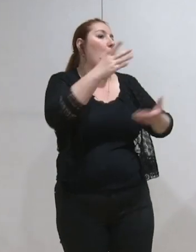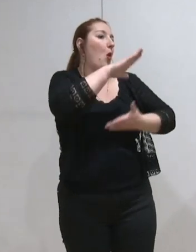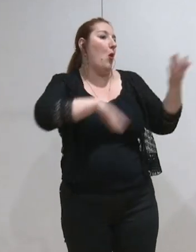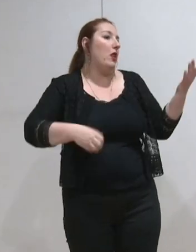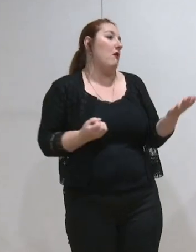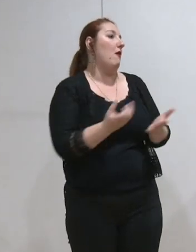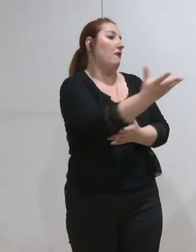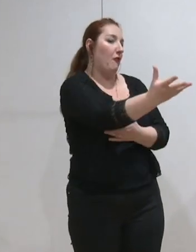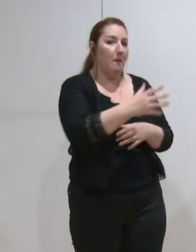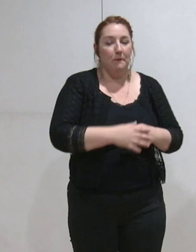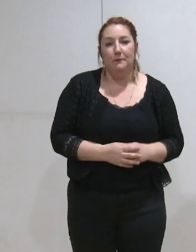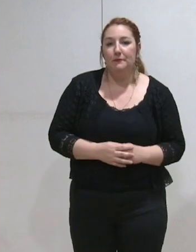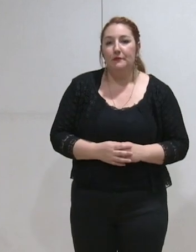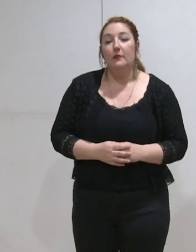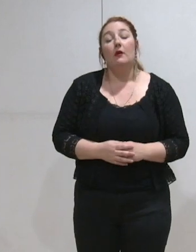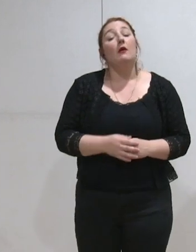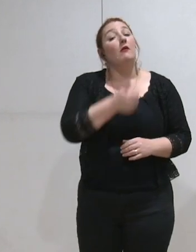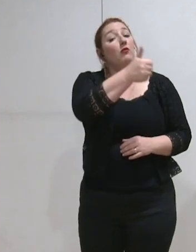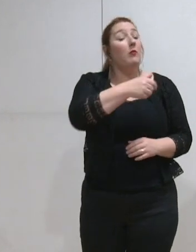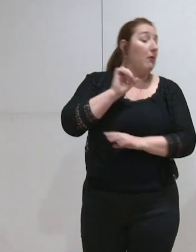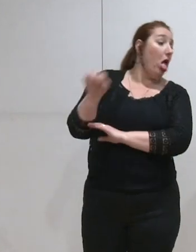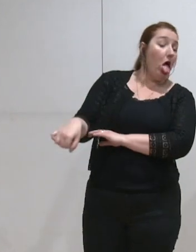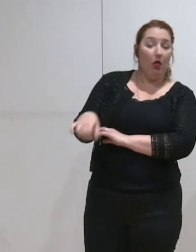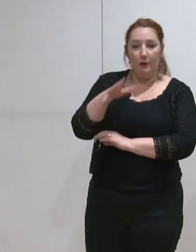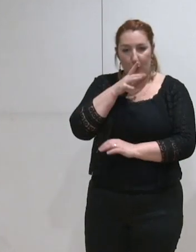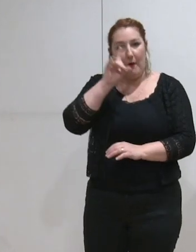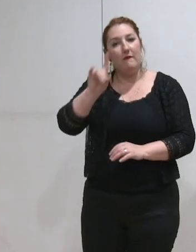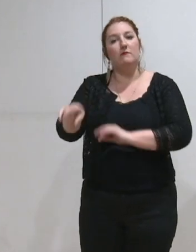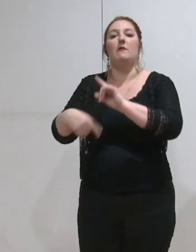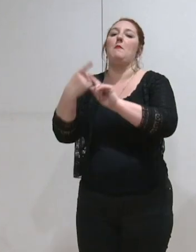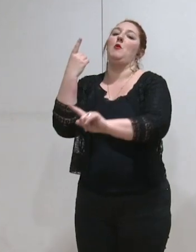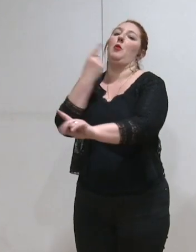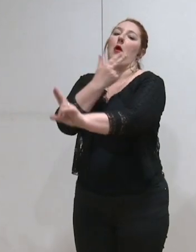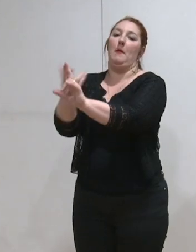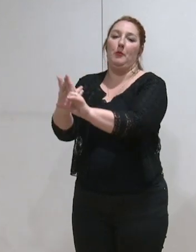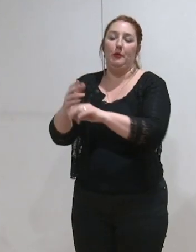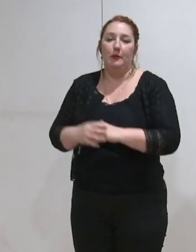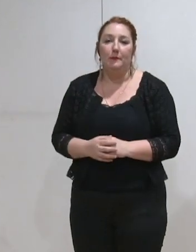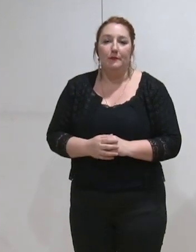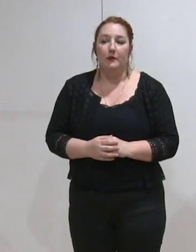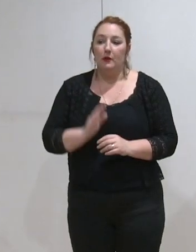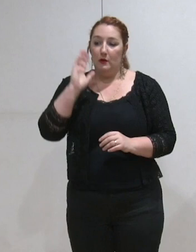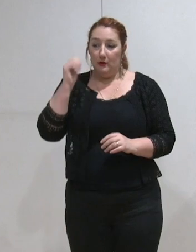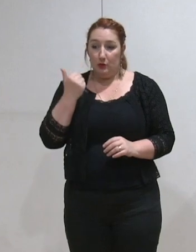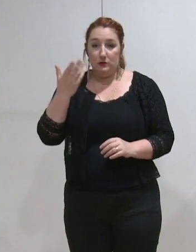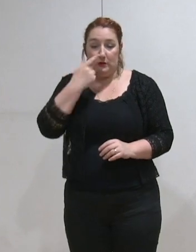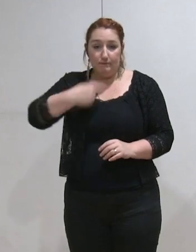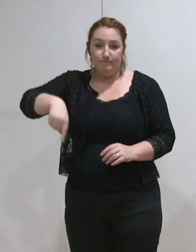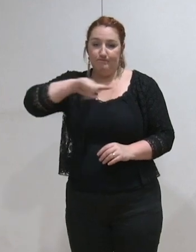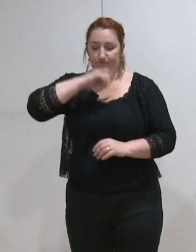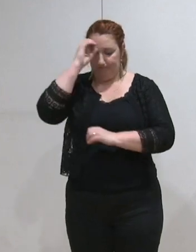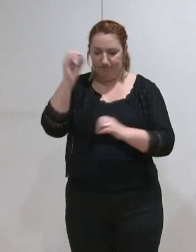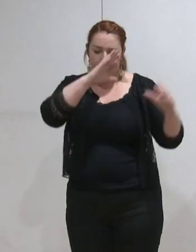à laquelle il vous faut répondre au-delà nous pensons pour notre part qu'il est grand temps au-delà des